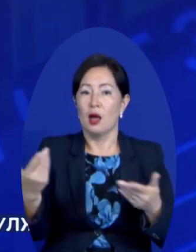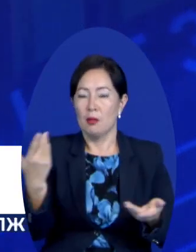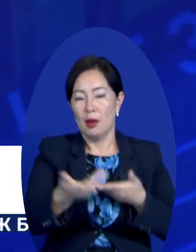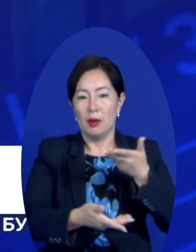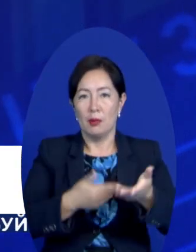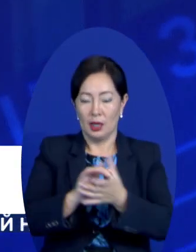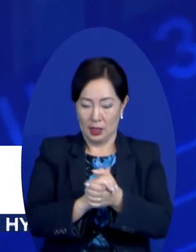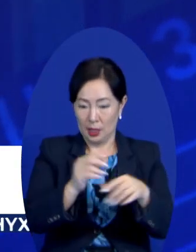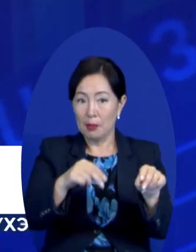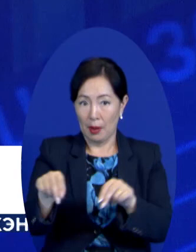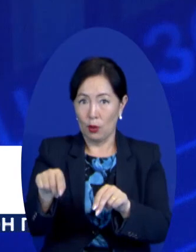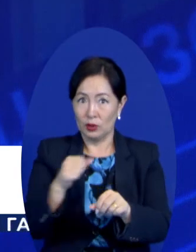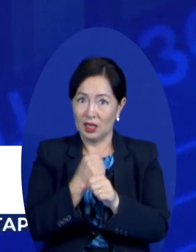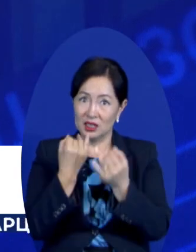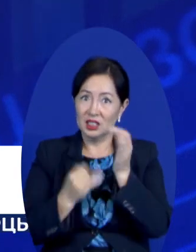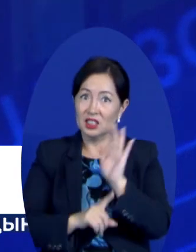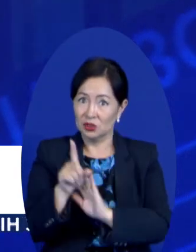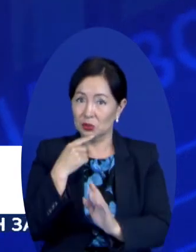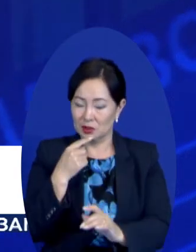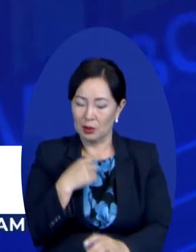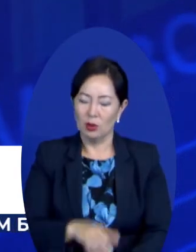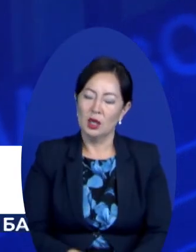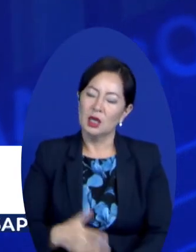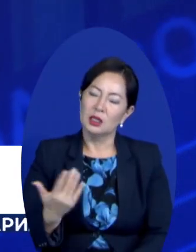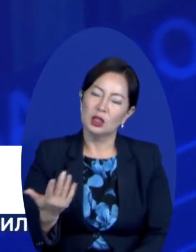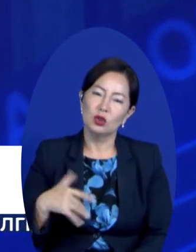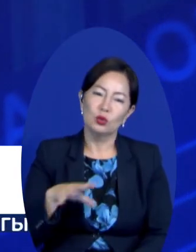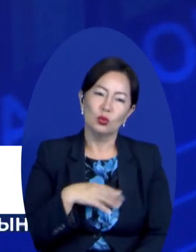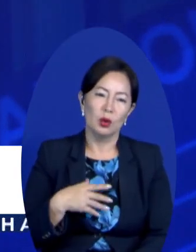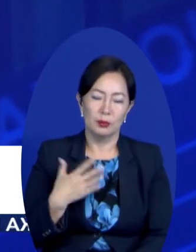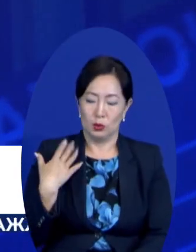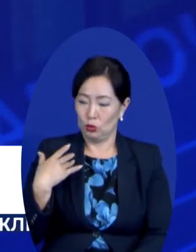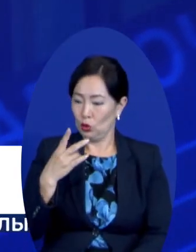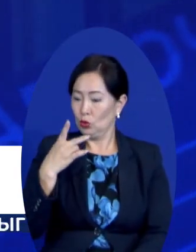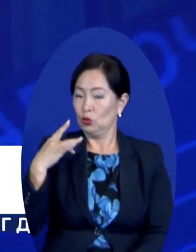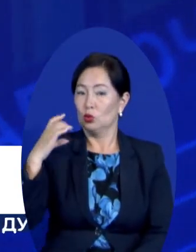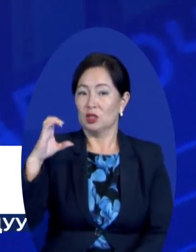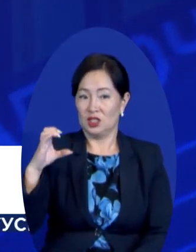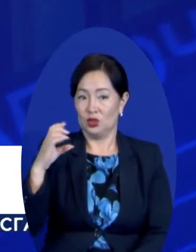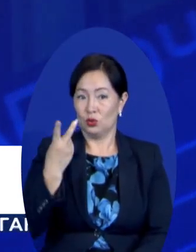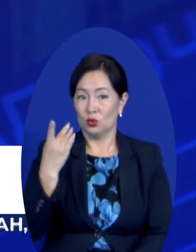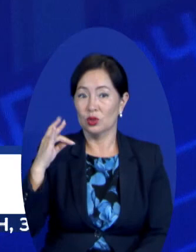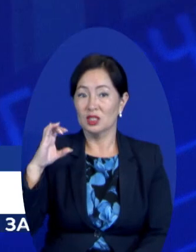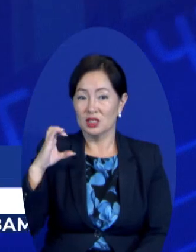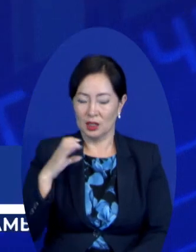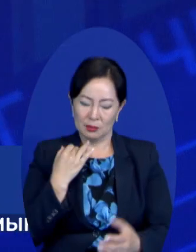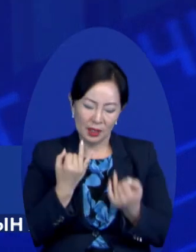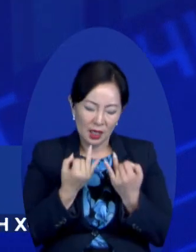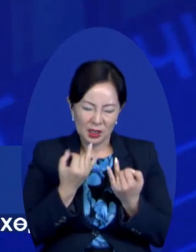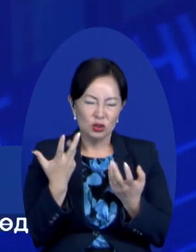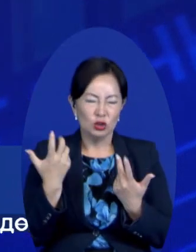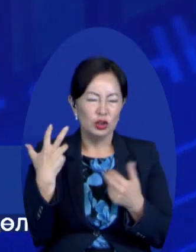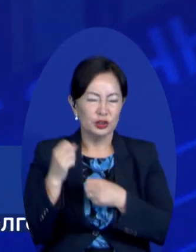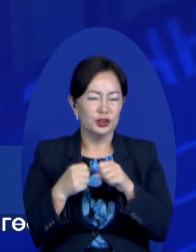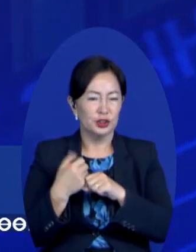ажлыг эхлүүлэх бас асуудал яригдсан байгаа. Тэгэхээр энэ бол бидний одоо нүүрсний салбарын хувьд бол бид нар олон жил бас яригдсан. Тэгэхээр энэ